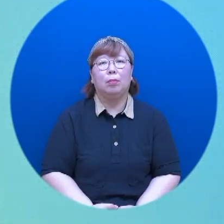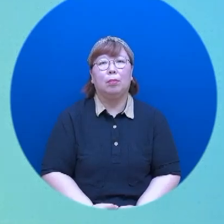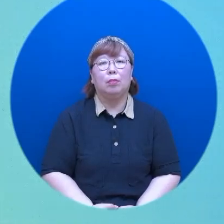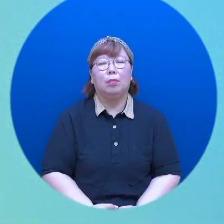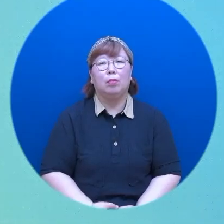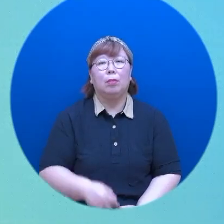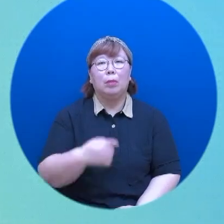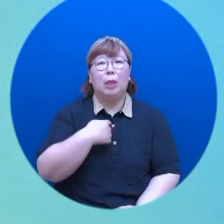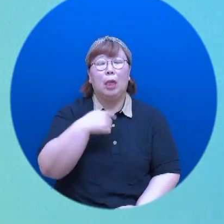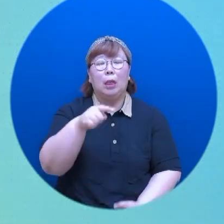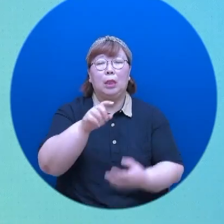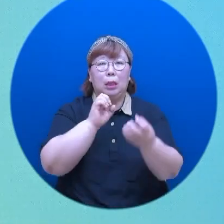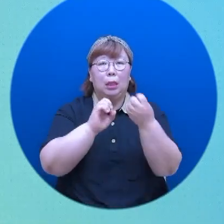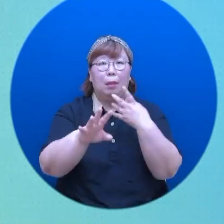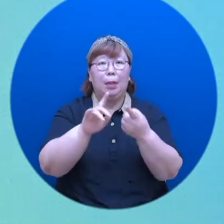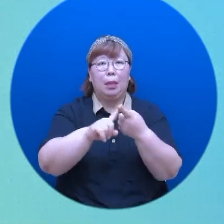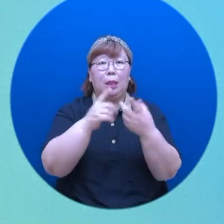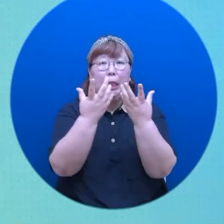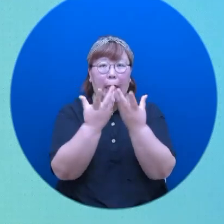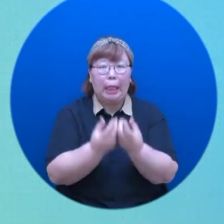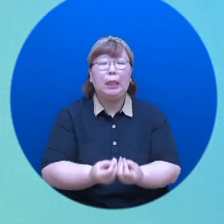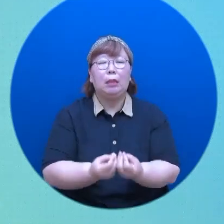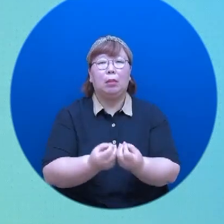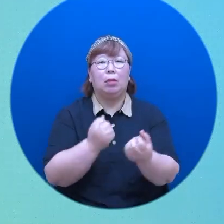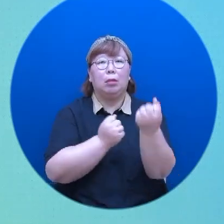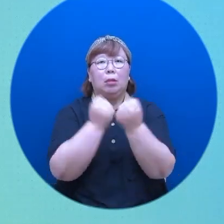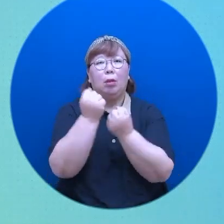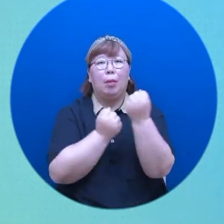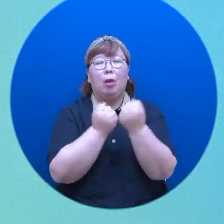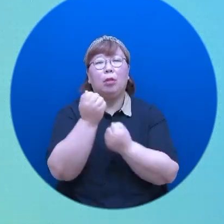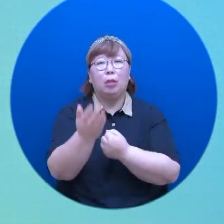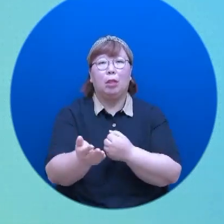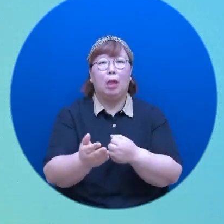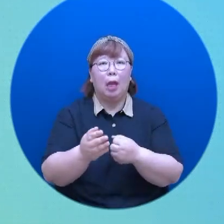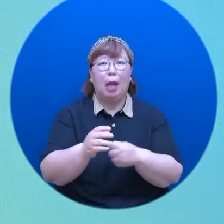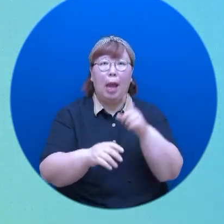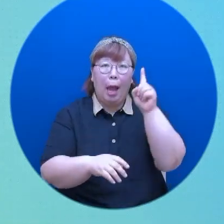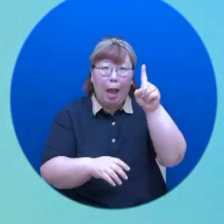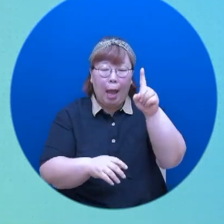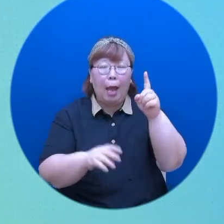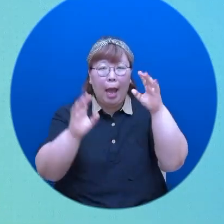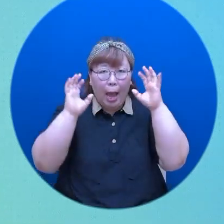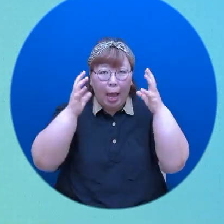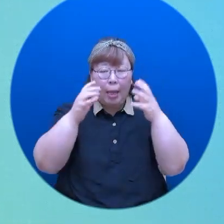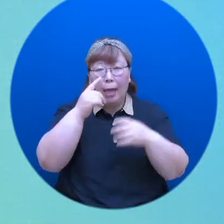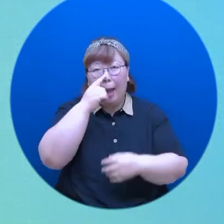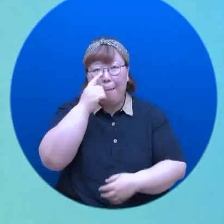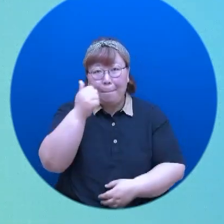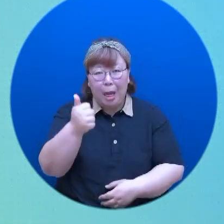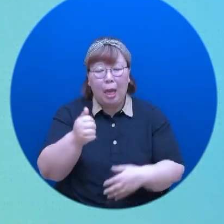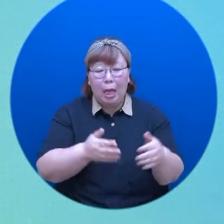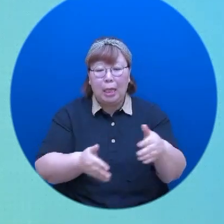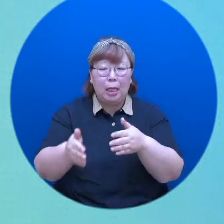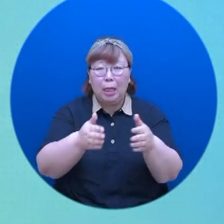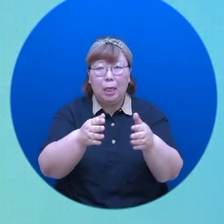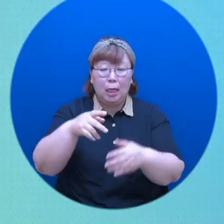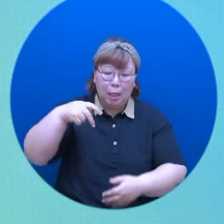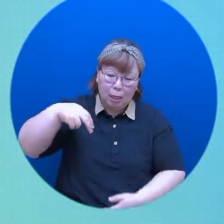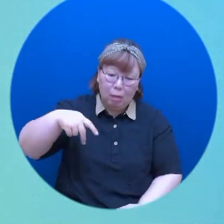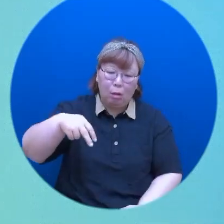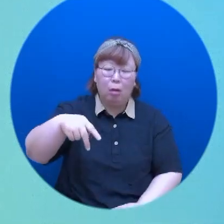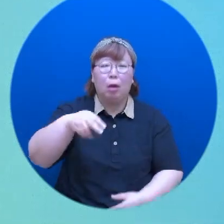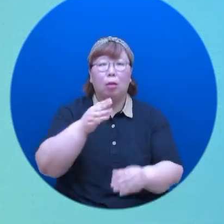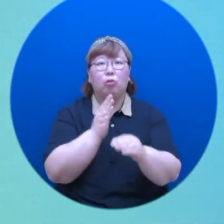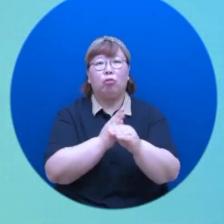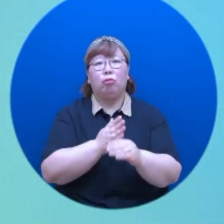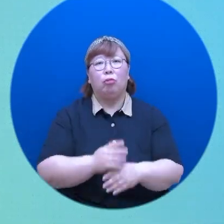예를 들어서 설명을 드릴게요. 한 아기와 아빠가 길을 가고 있습니다. 근데